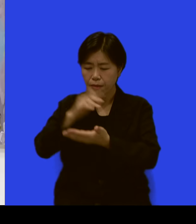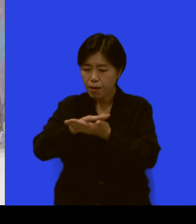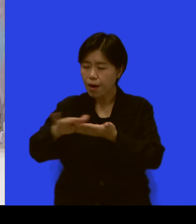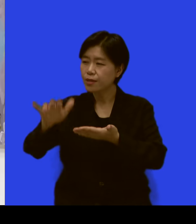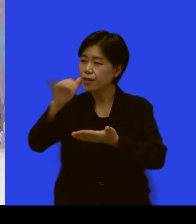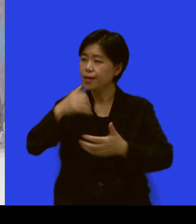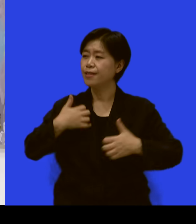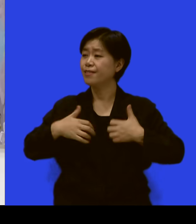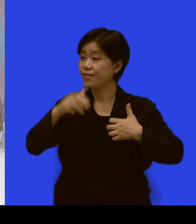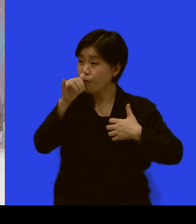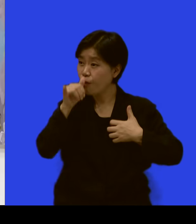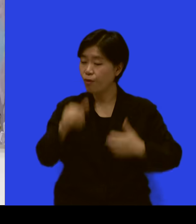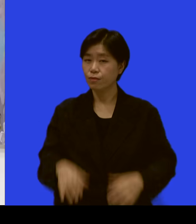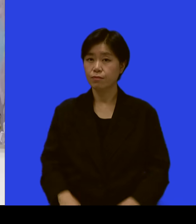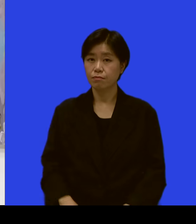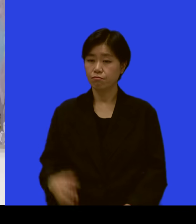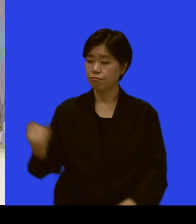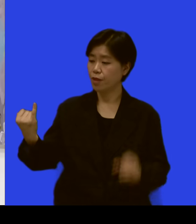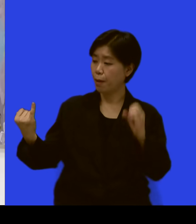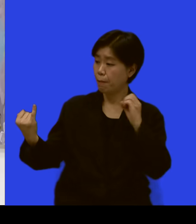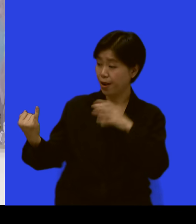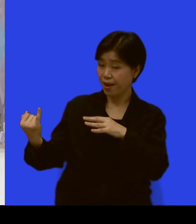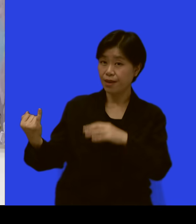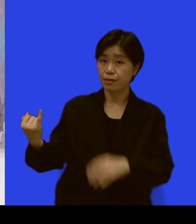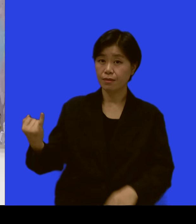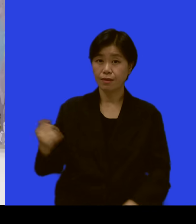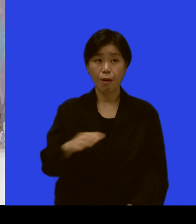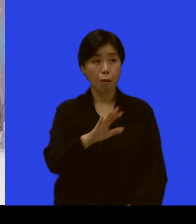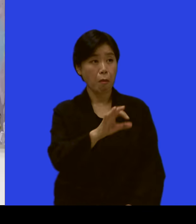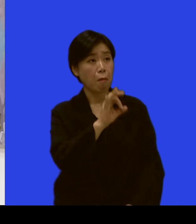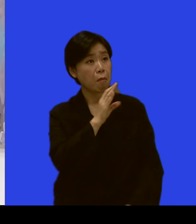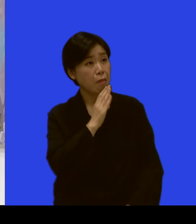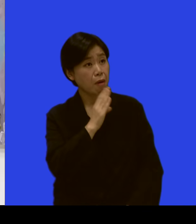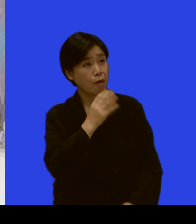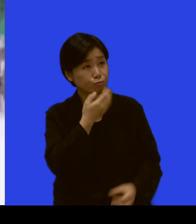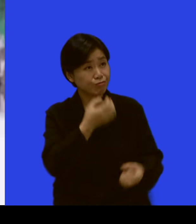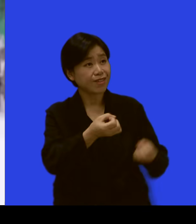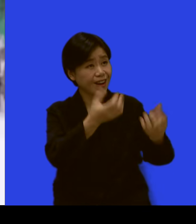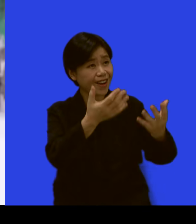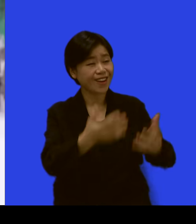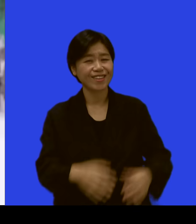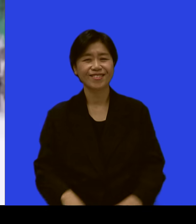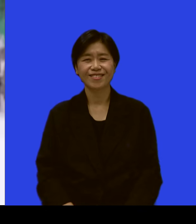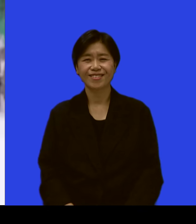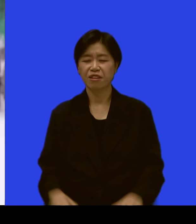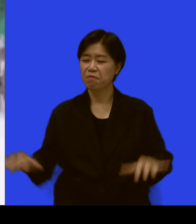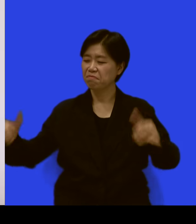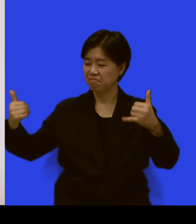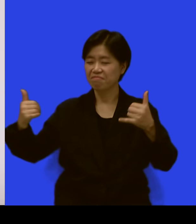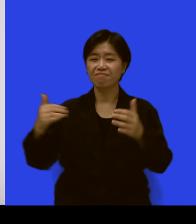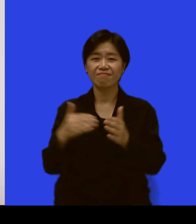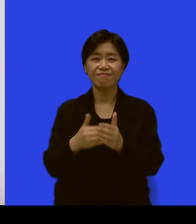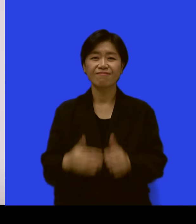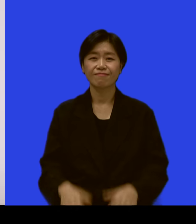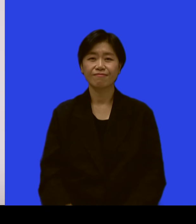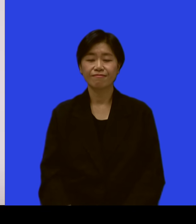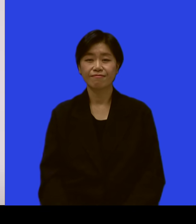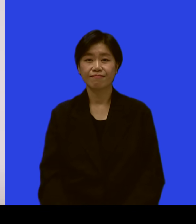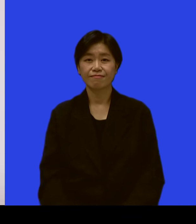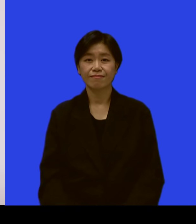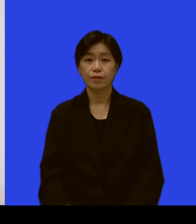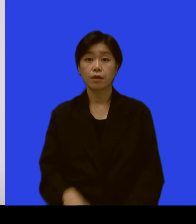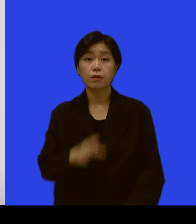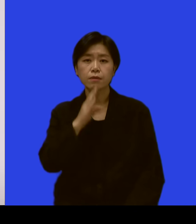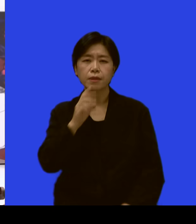너무 기뻐. 그러니까, 그래요? 축하드려요. 이러더라고요. 근데 제가 하나님